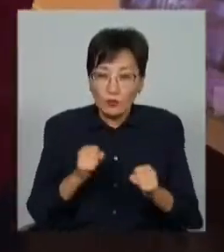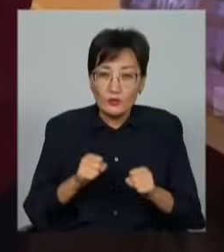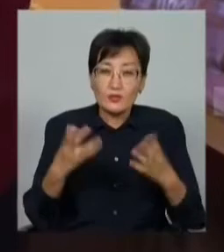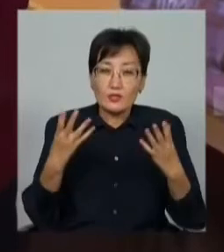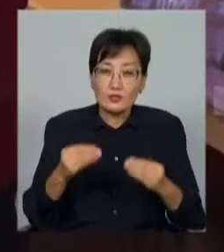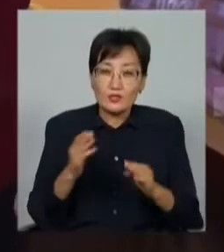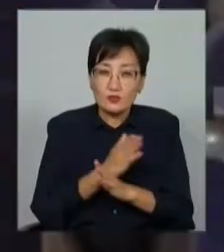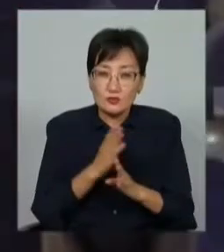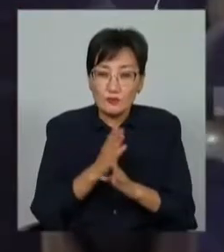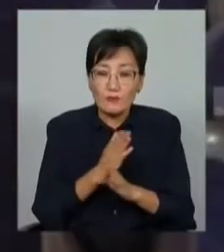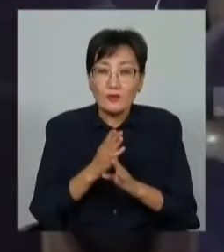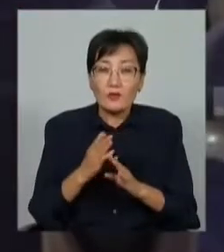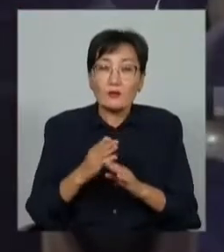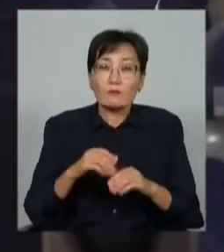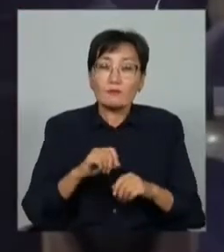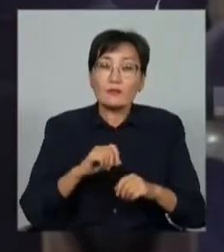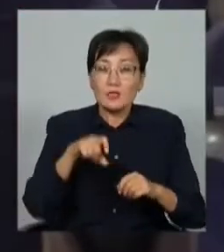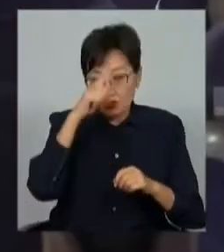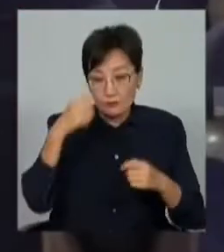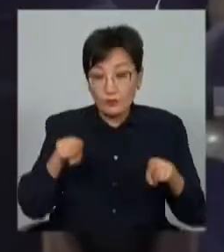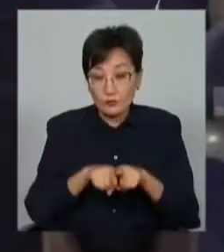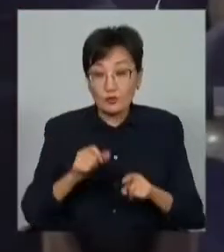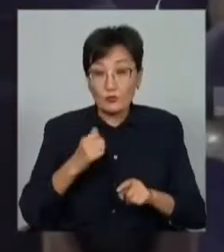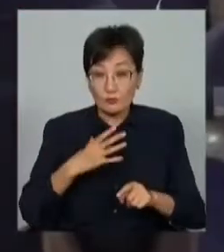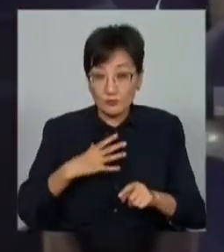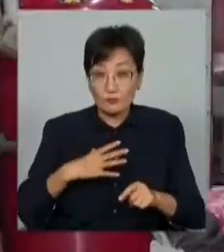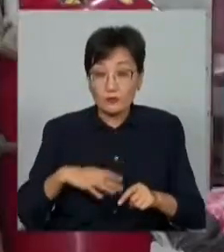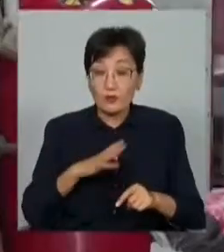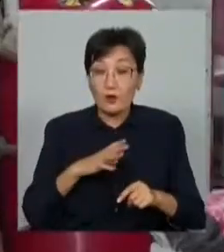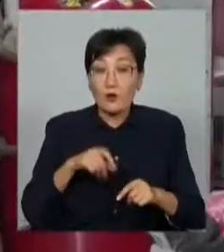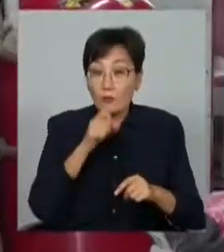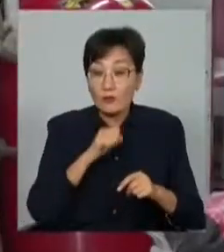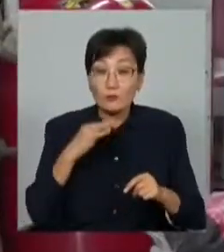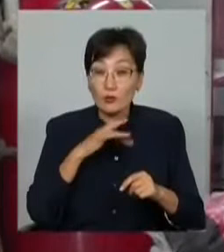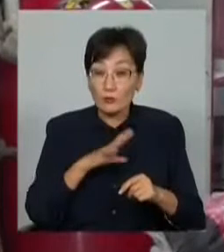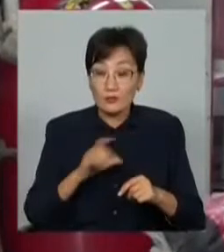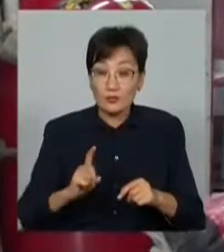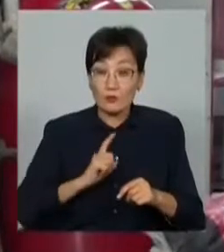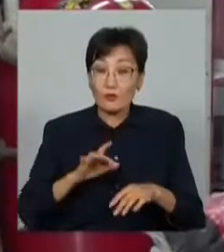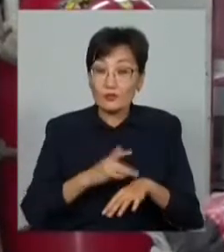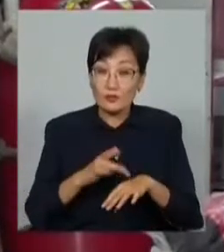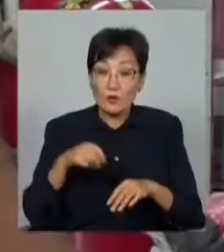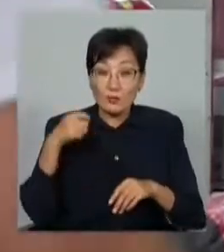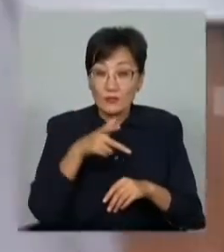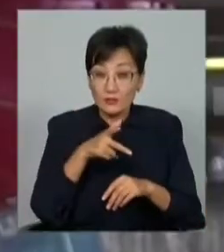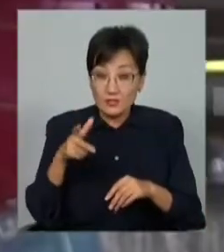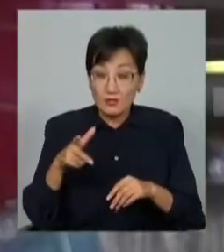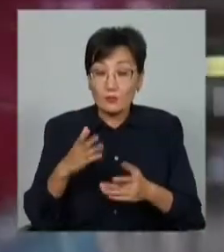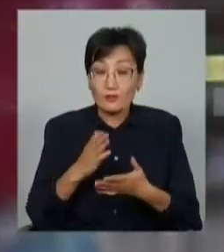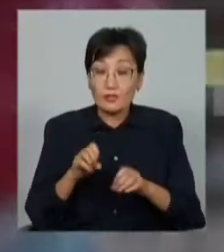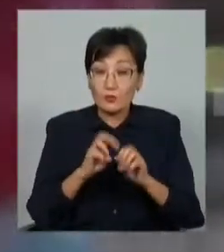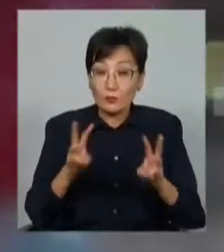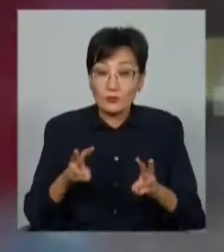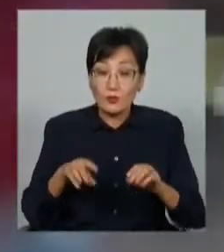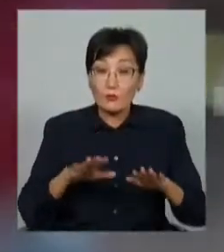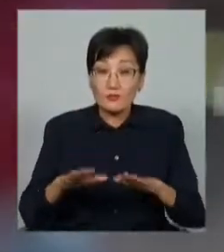шыдап бердік дейді. Тіпті бір кездері мұнда ұрығары жайлағанын да жасырмады. Бүгінде күзет қызметі және бейне бақылау камерасымен